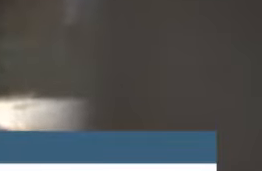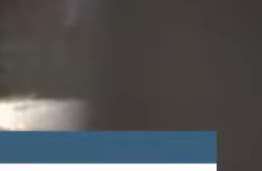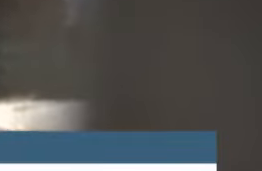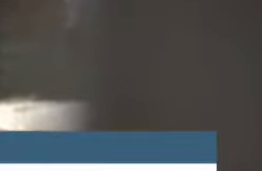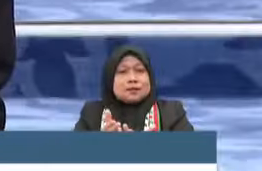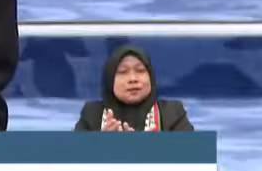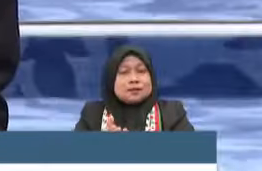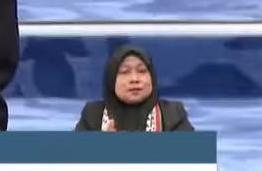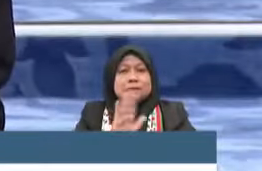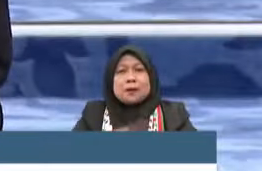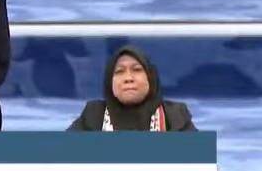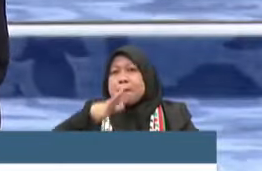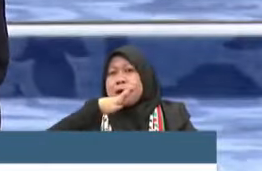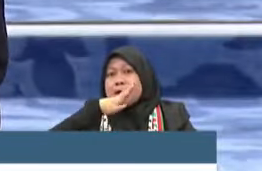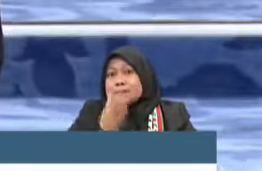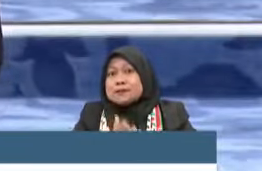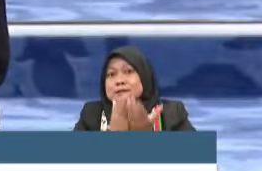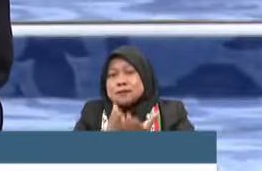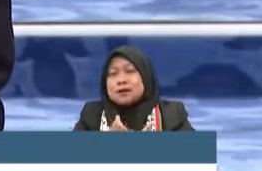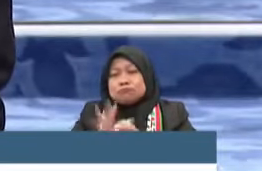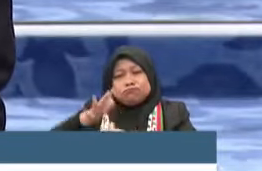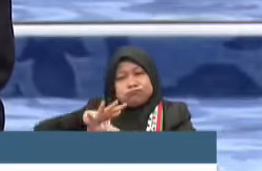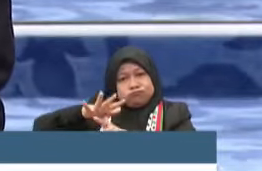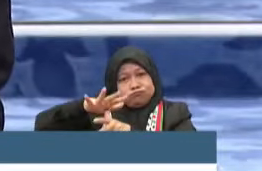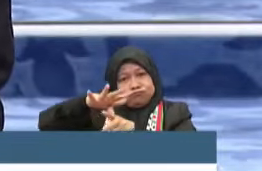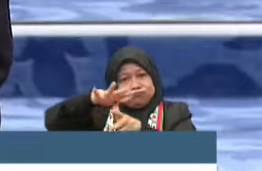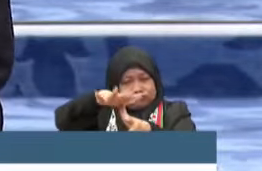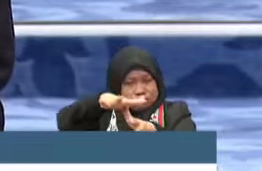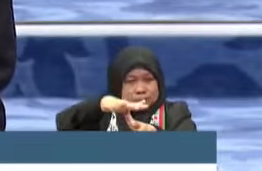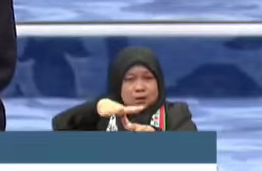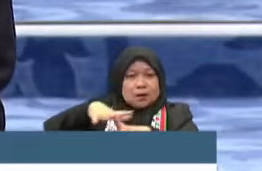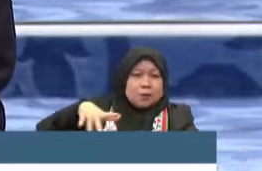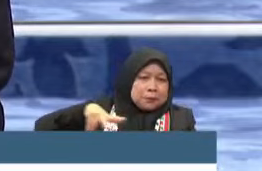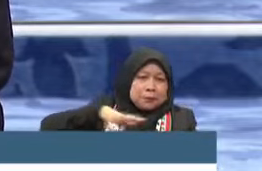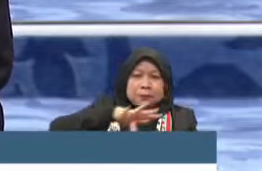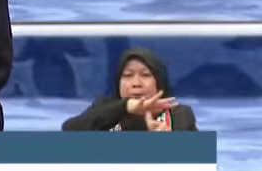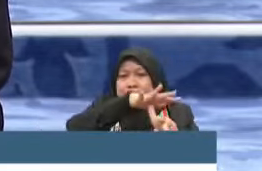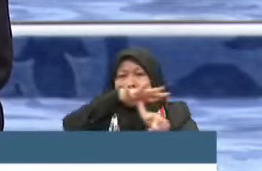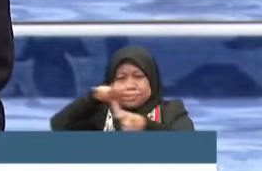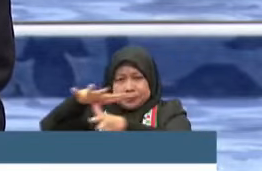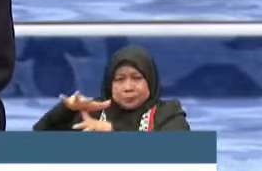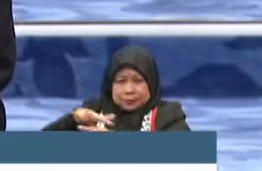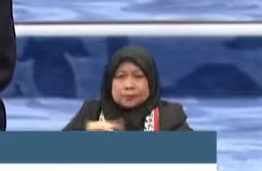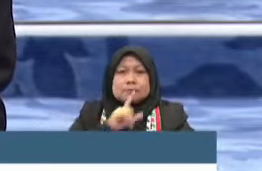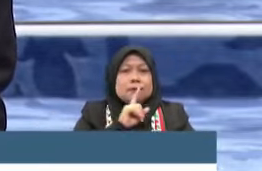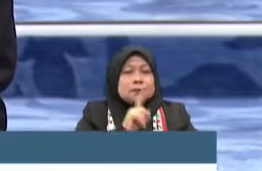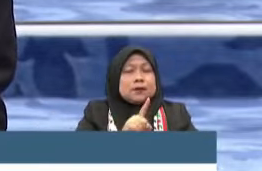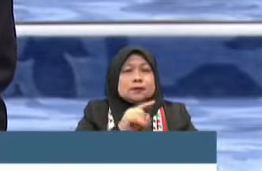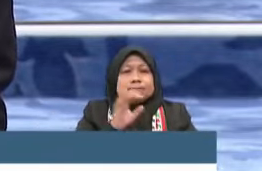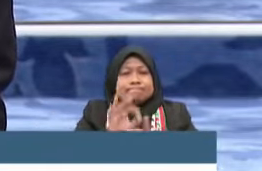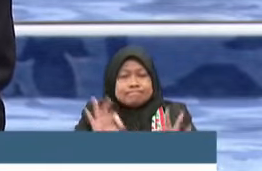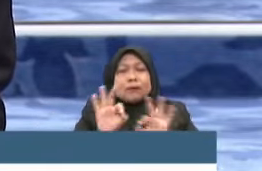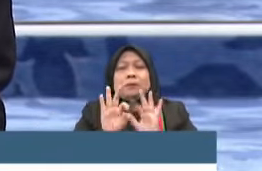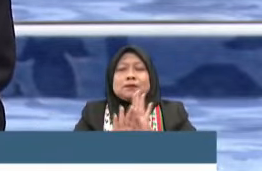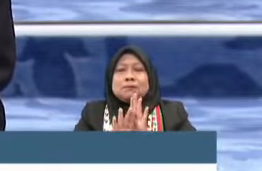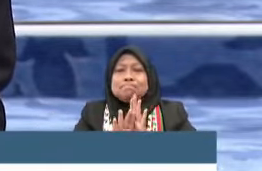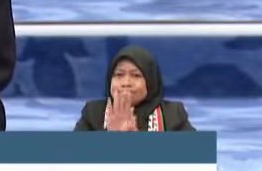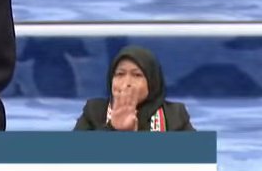mothership dan rondaan helikopter dan sebagainya, omnipresent. Itu antara perkara yang dianggap